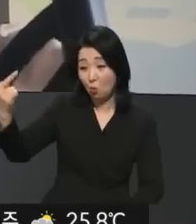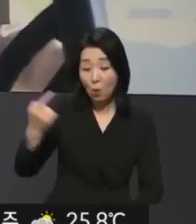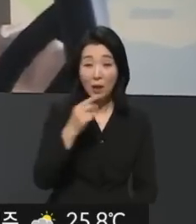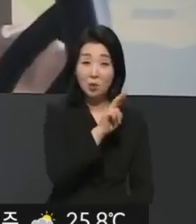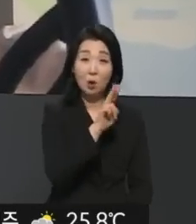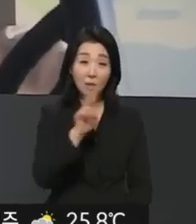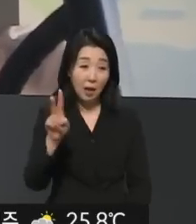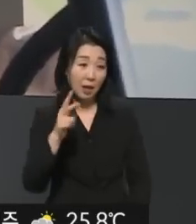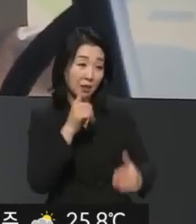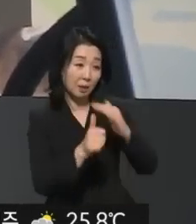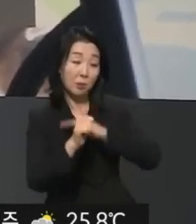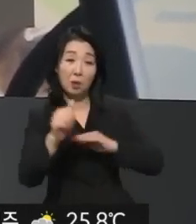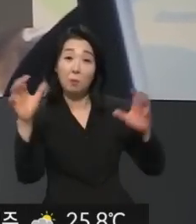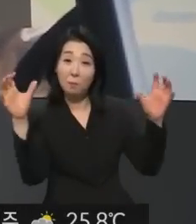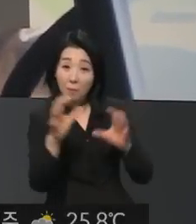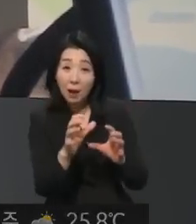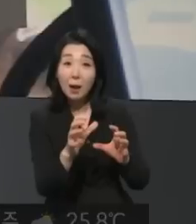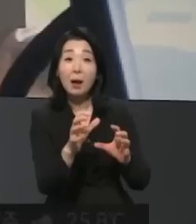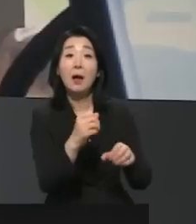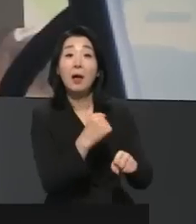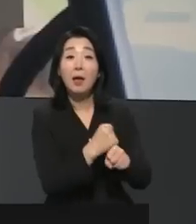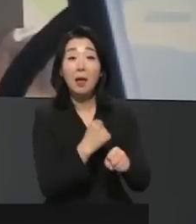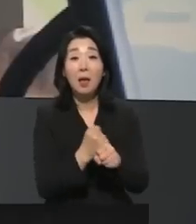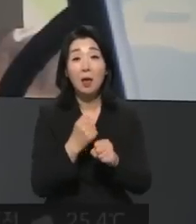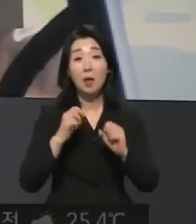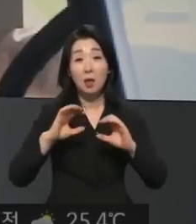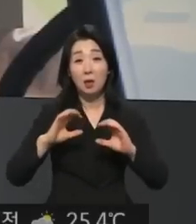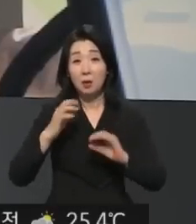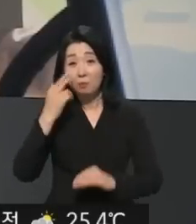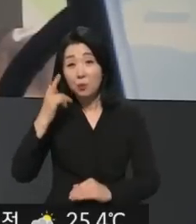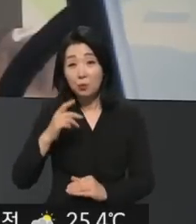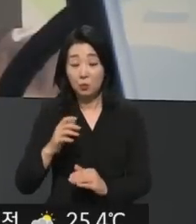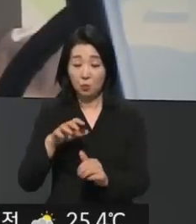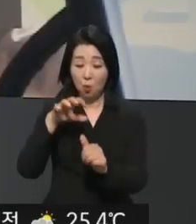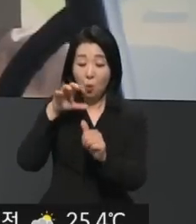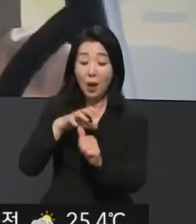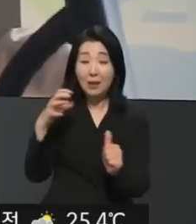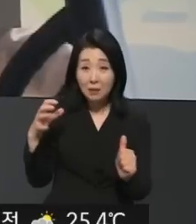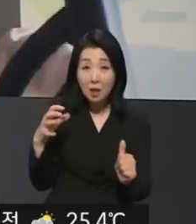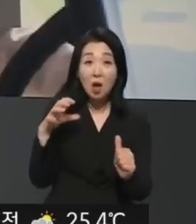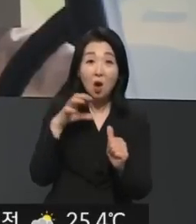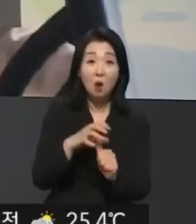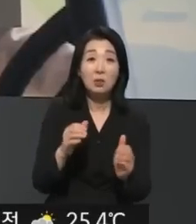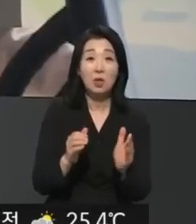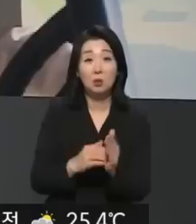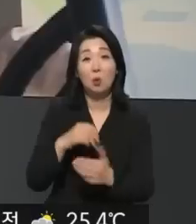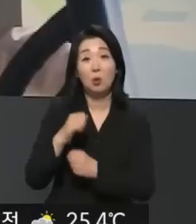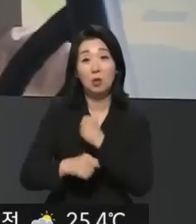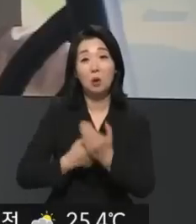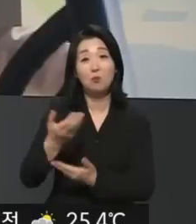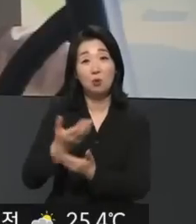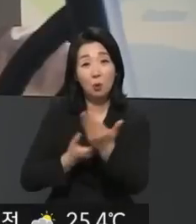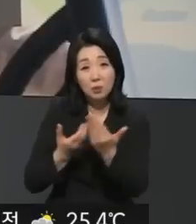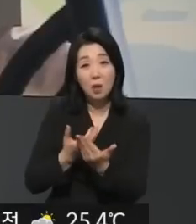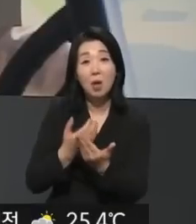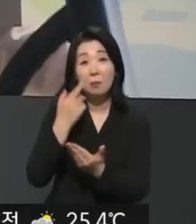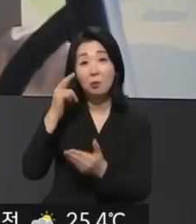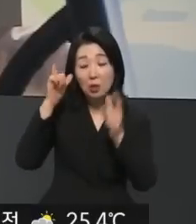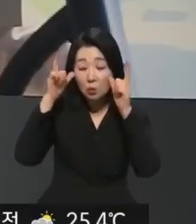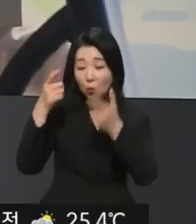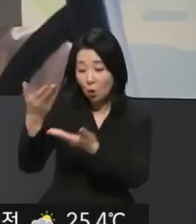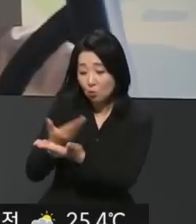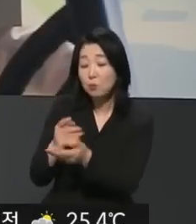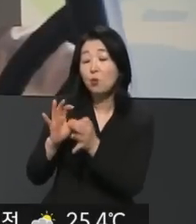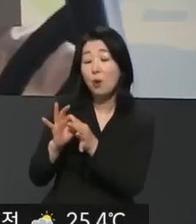미국의 확장 억제 명문화, 자유무역 협정 체결, 그리고 미국산 소고기 수입 등 민감한 의제들을 다루고 온 뒤였습니다.